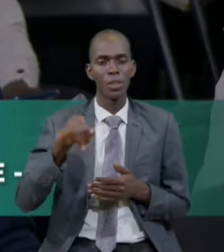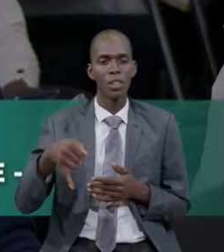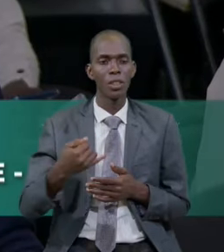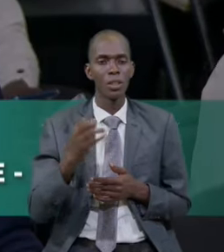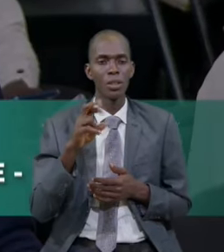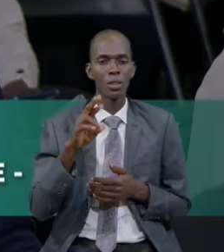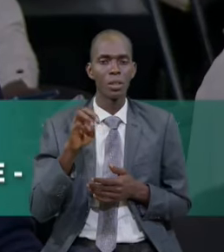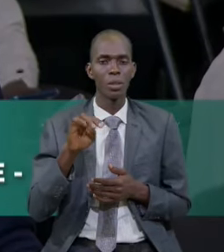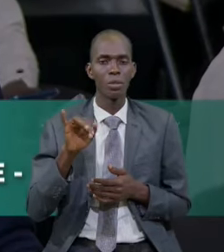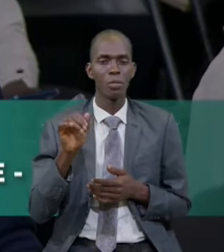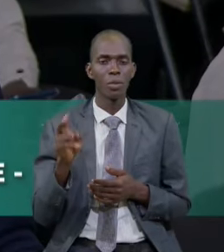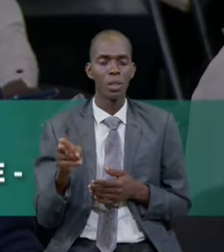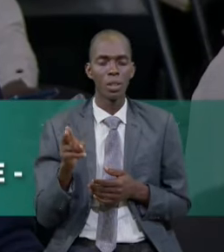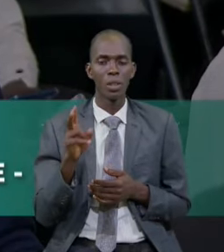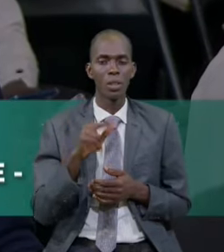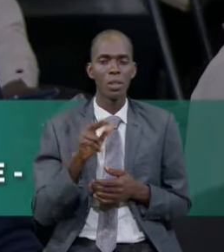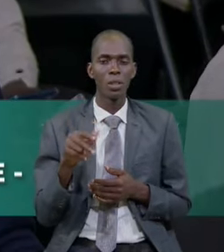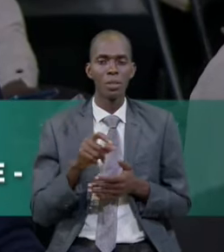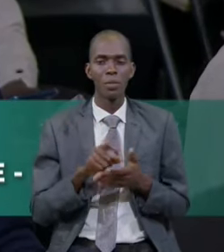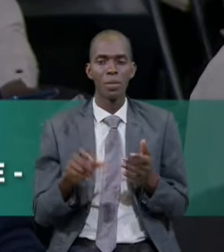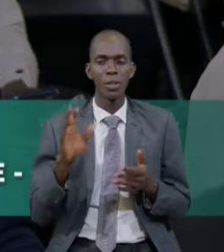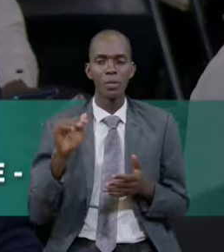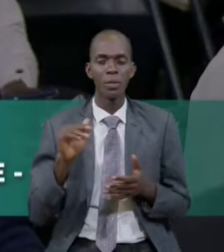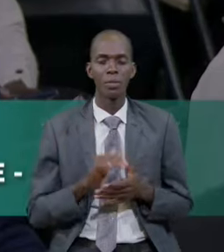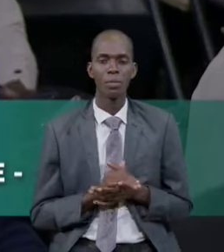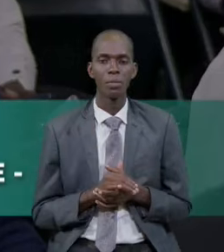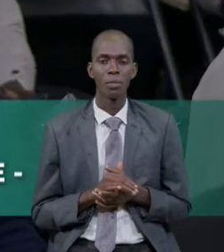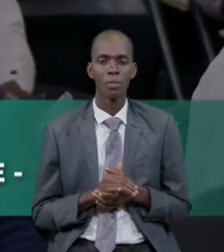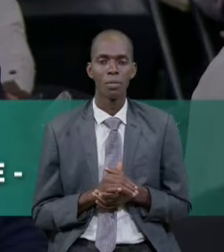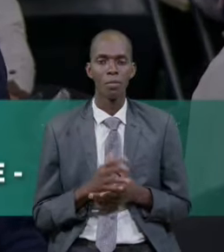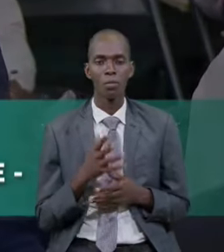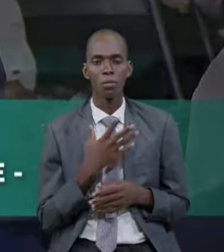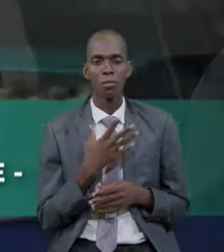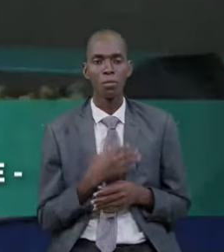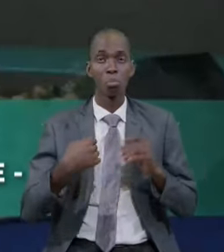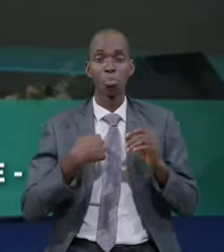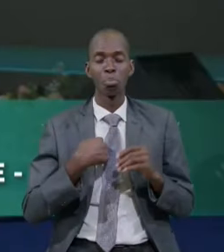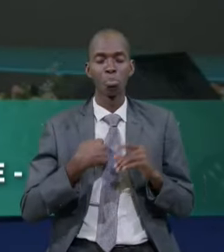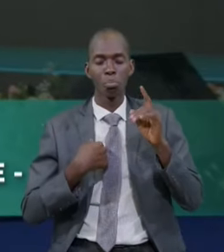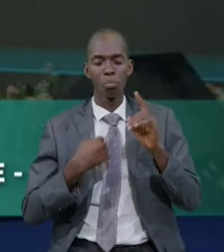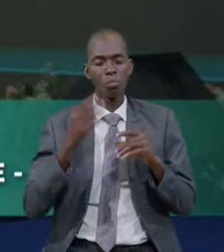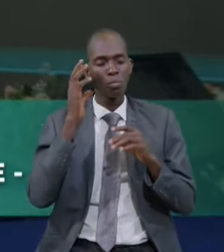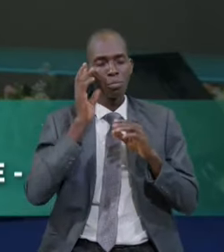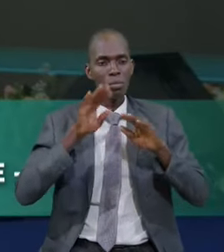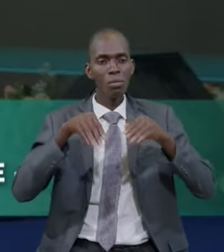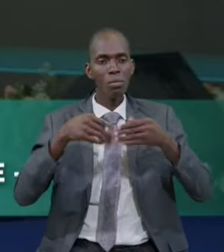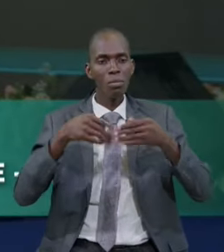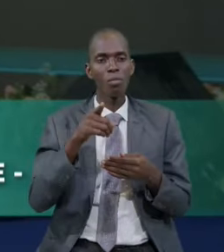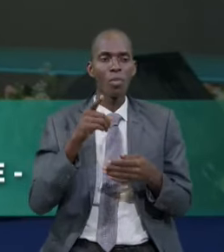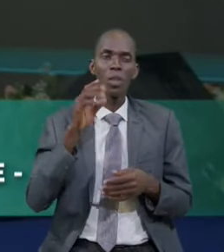3. Jérémie 3:15. Jérémie 3:15.